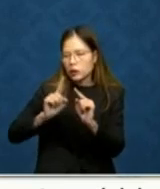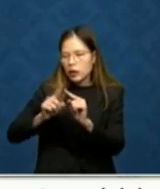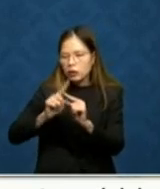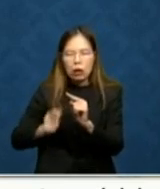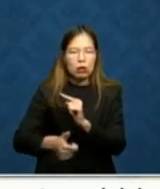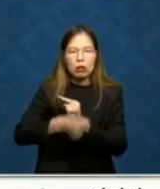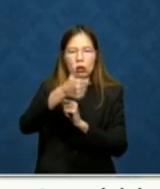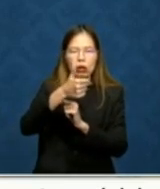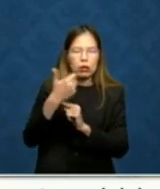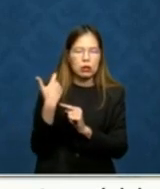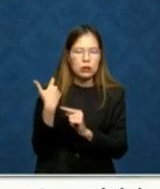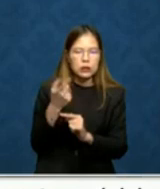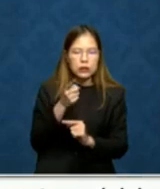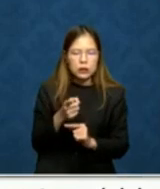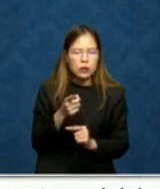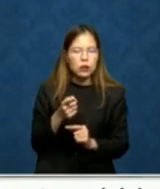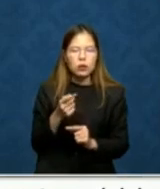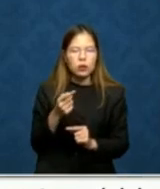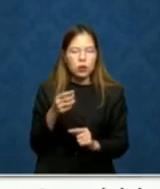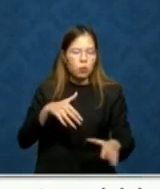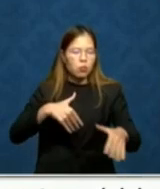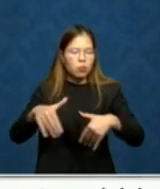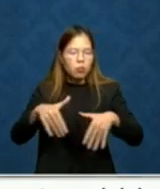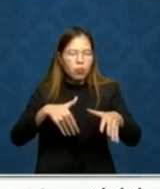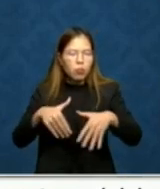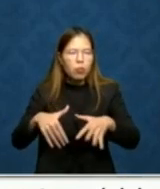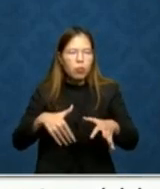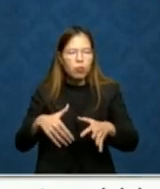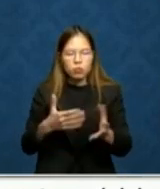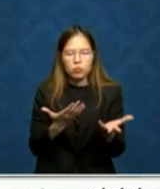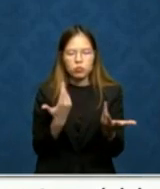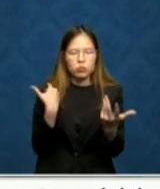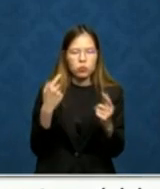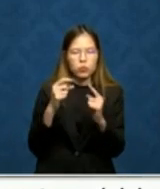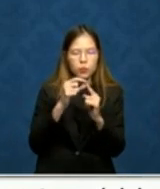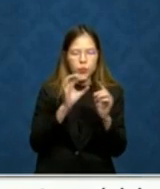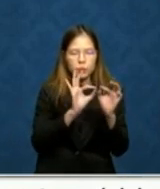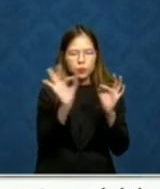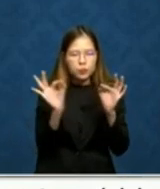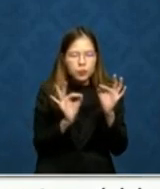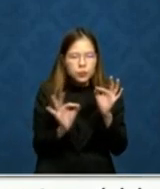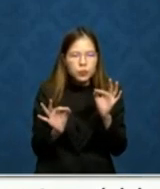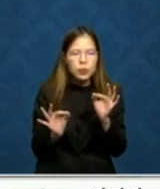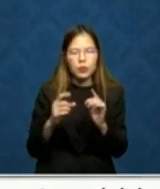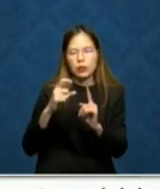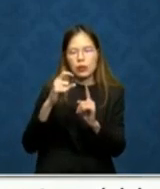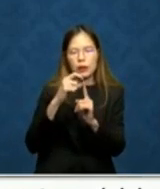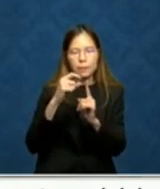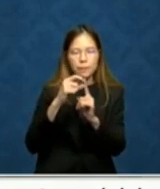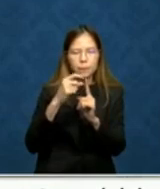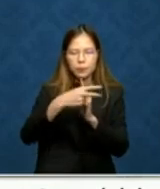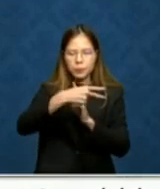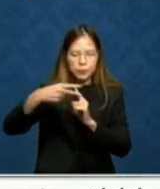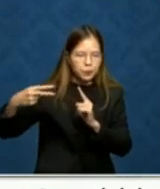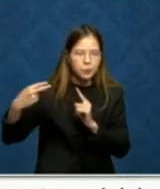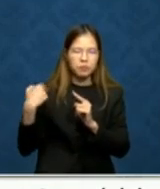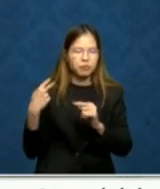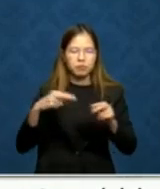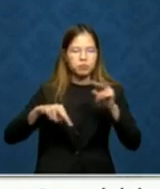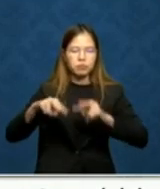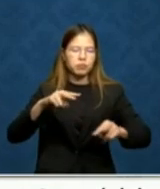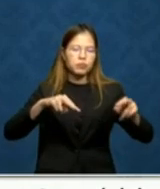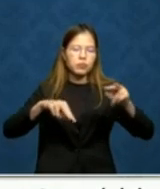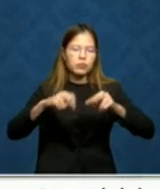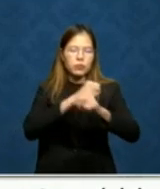ได้ซึ่งการความรับรู้ของประชาชนและการนิยามคำว่าล่วงละเมิดทางเพศไม่ครอบคลุมในตัวกฎหม